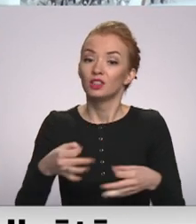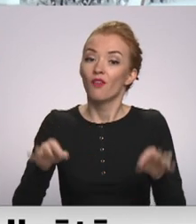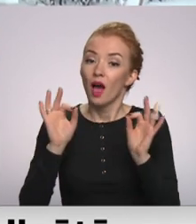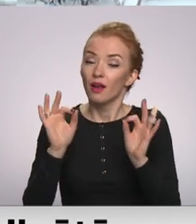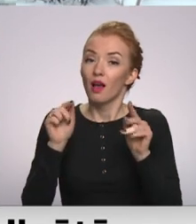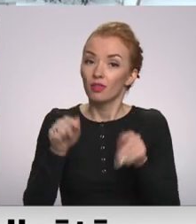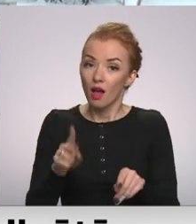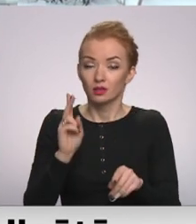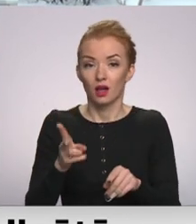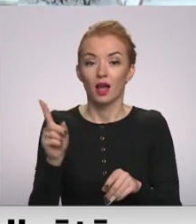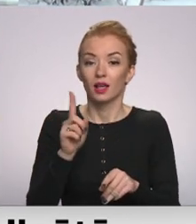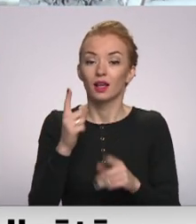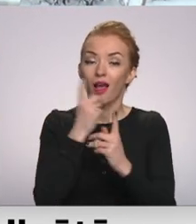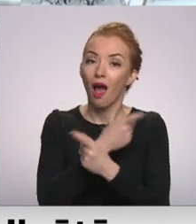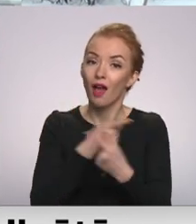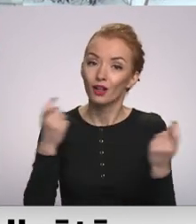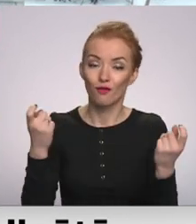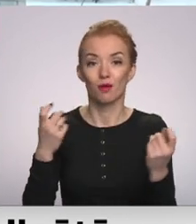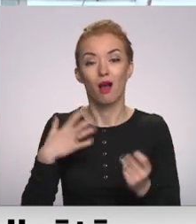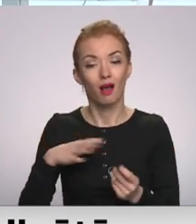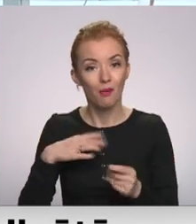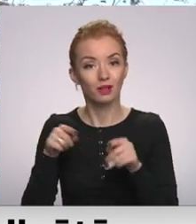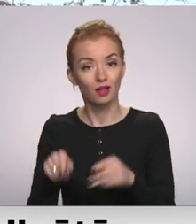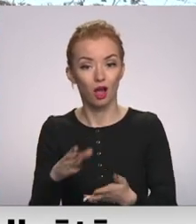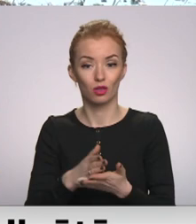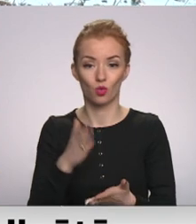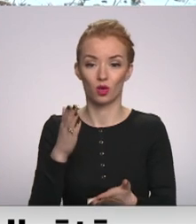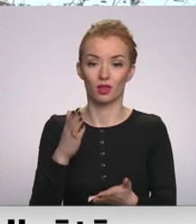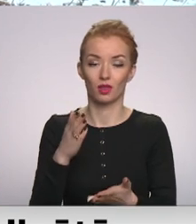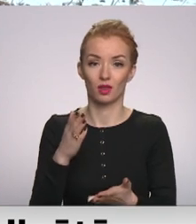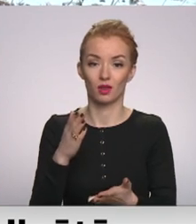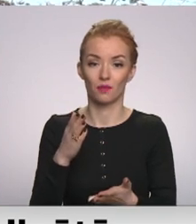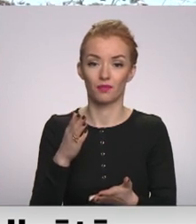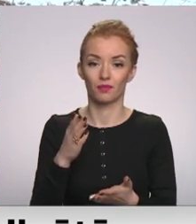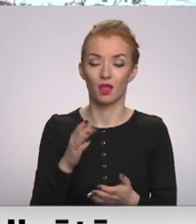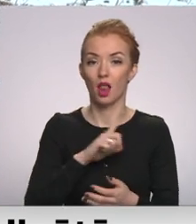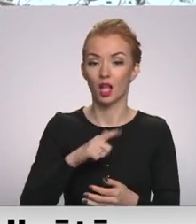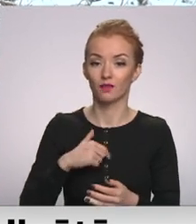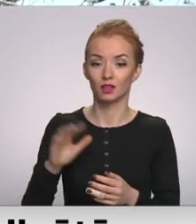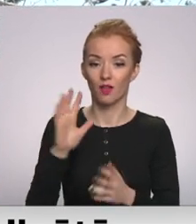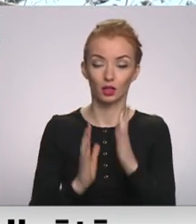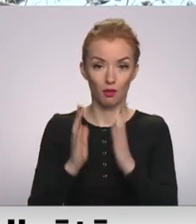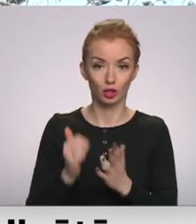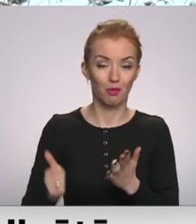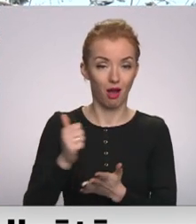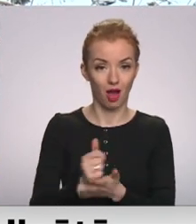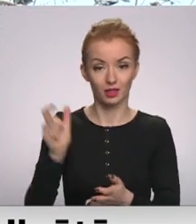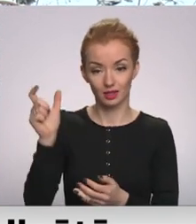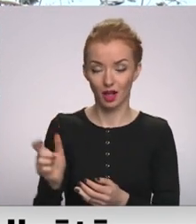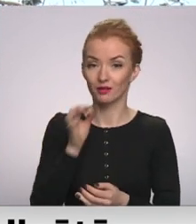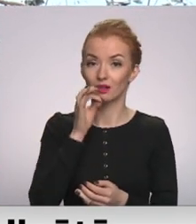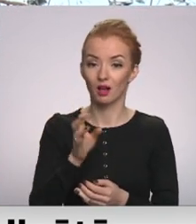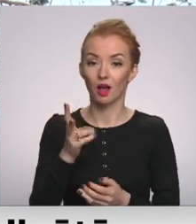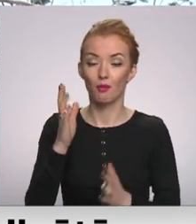tas, kad ir jāinformē. Kāpēc tas tā notiek? Kā stāst Latvijas valsts meža pārstāvis Vilmārs Skatkovskis,